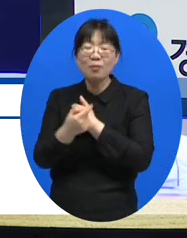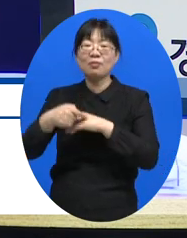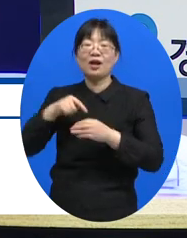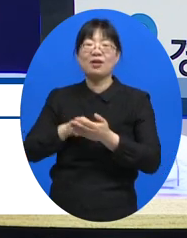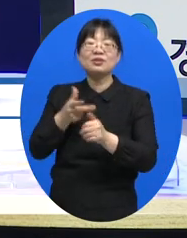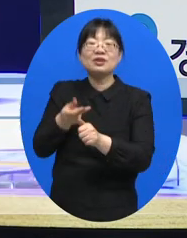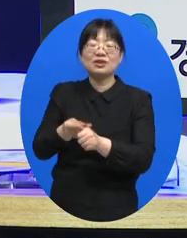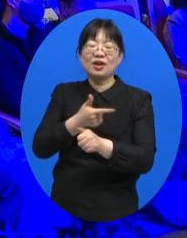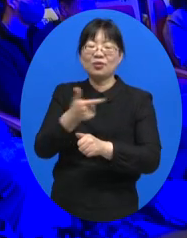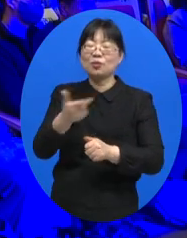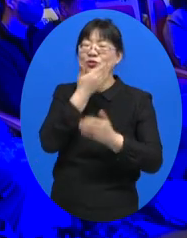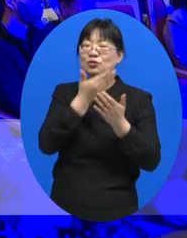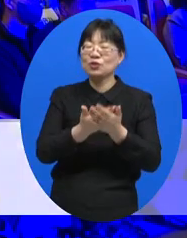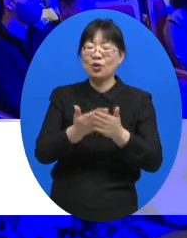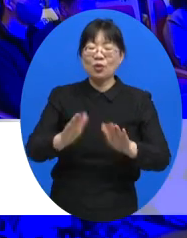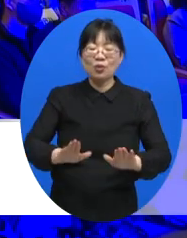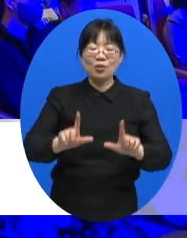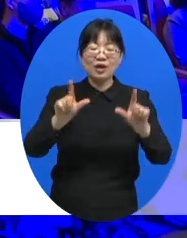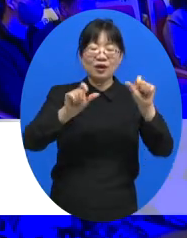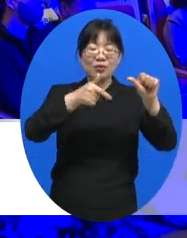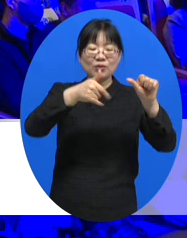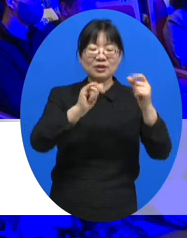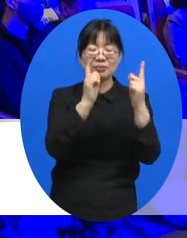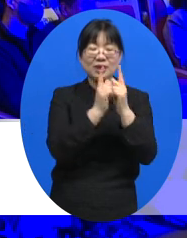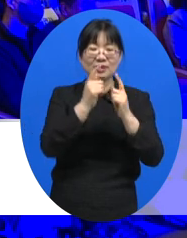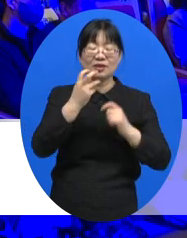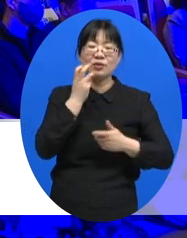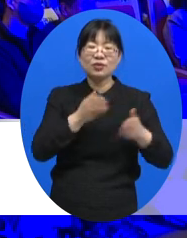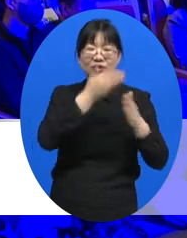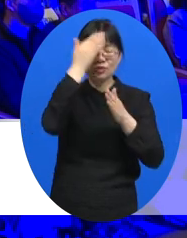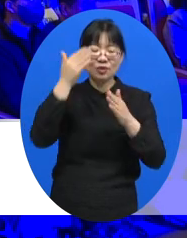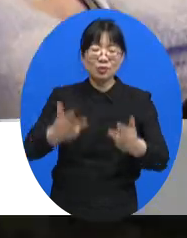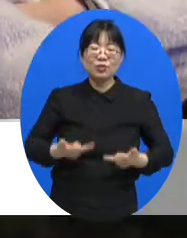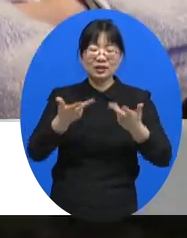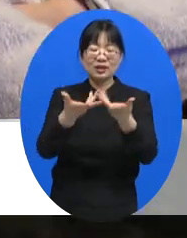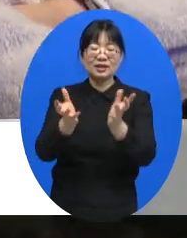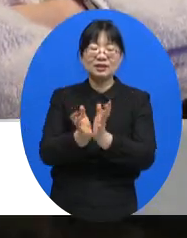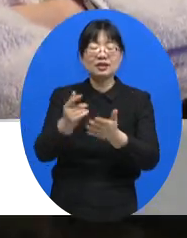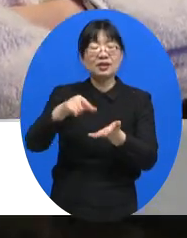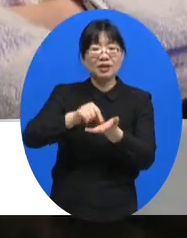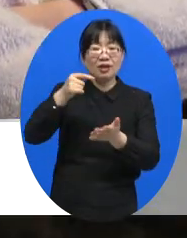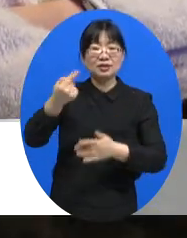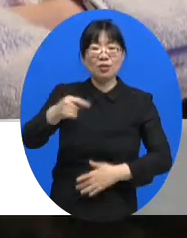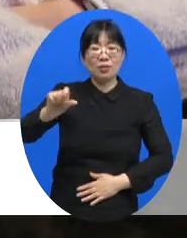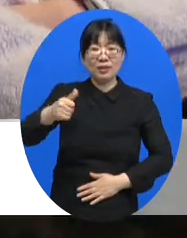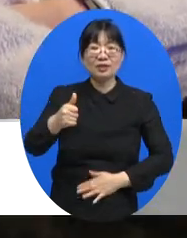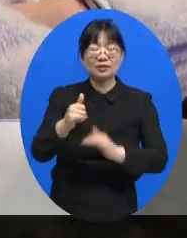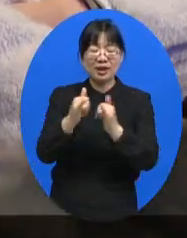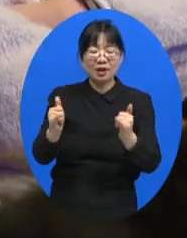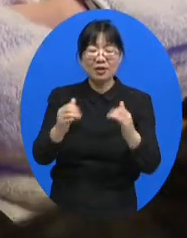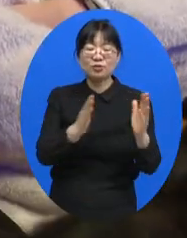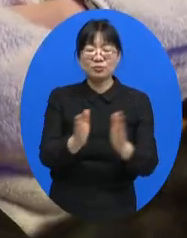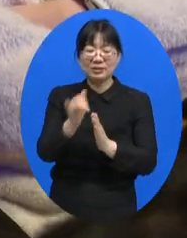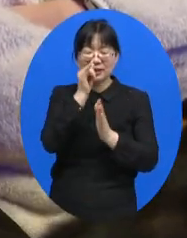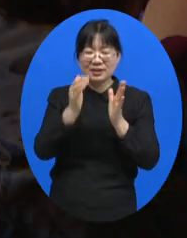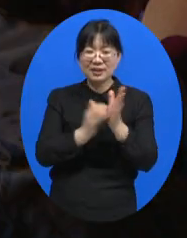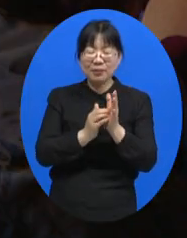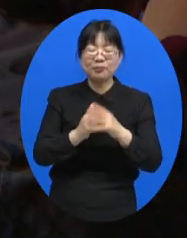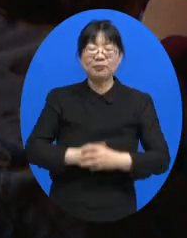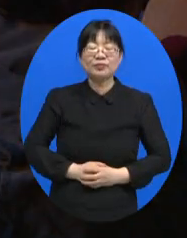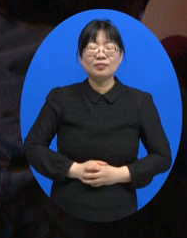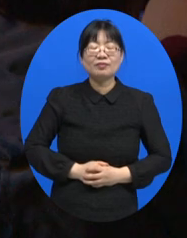하는 게 굉장히 중요한 것 같아요. 올해 5기를 맞은 경기도 청년봉사단은 약 1,500여 명으로 구성돼 지자체에서